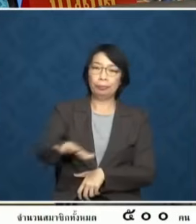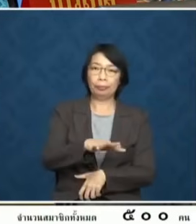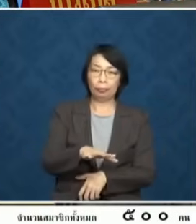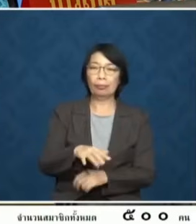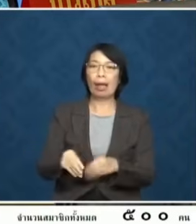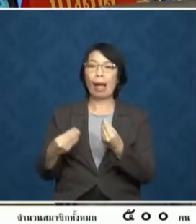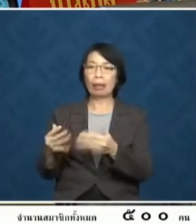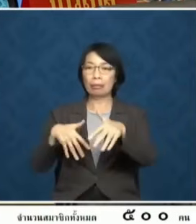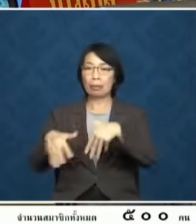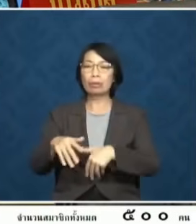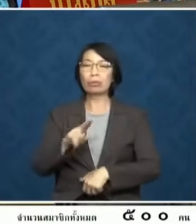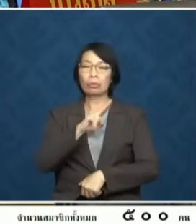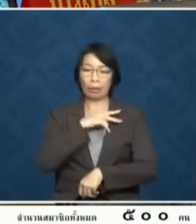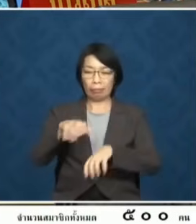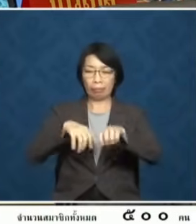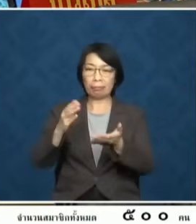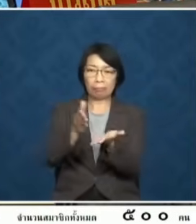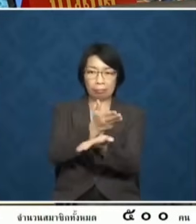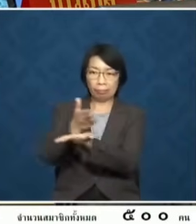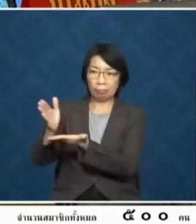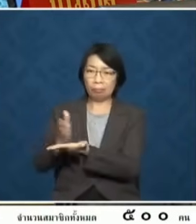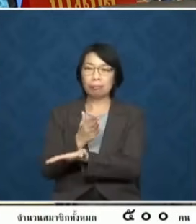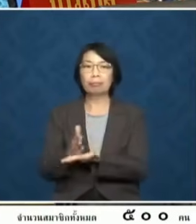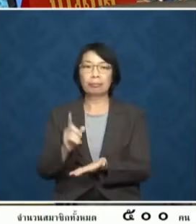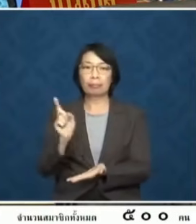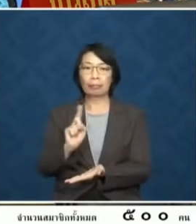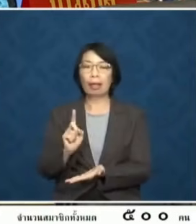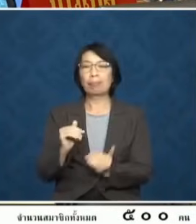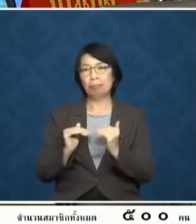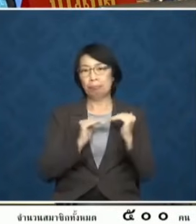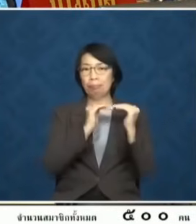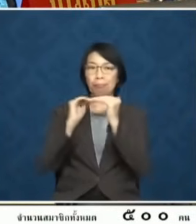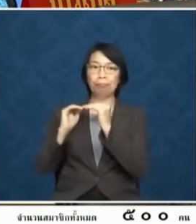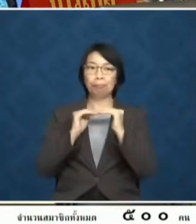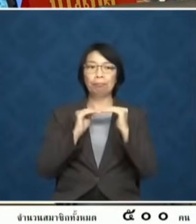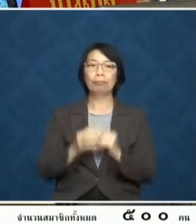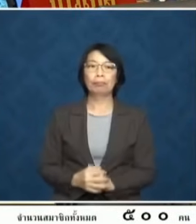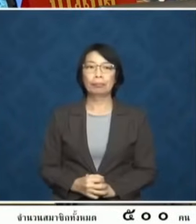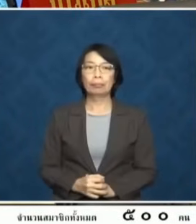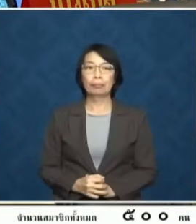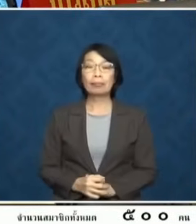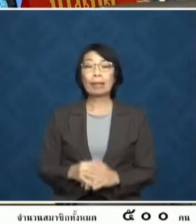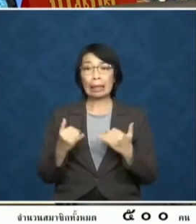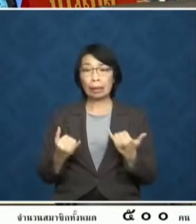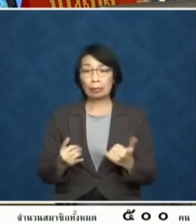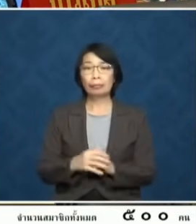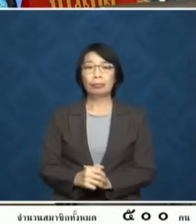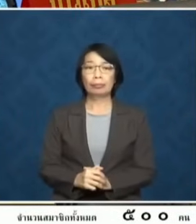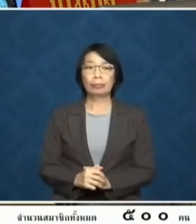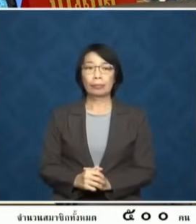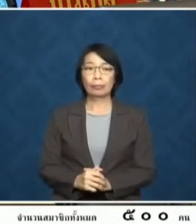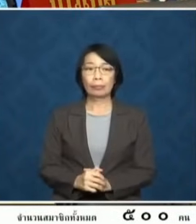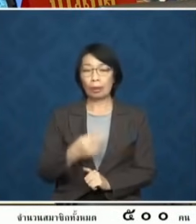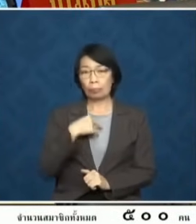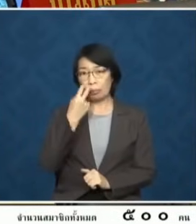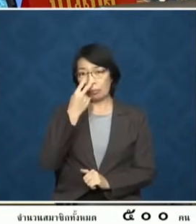ให้ประชาชนได้จัดสรรในการใช้ทรัพยากรแบบนี้อย่างเป็นธรรมค่ะไม่เพียงเท่านี้ค่ะท่านประธานไป